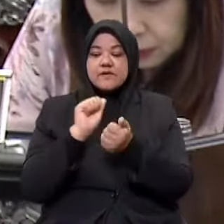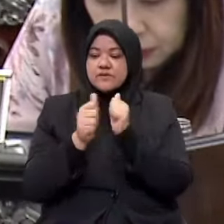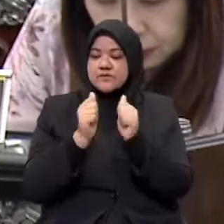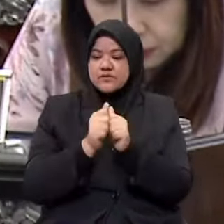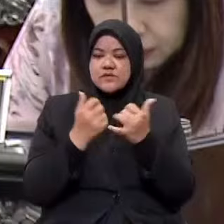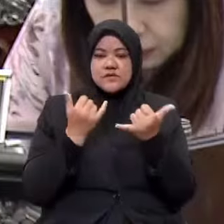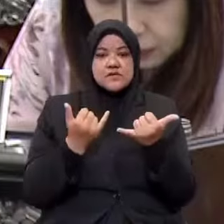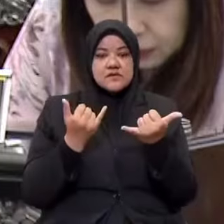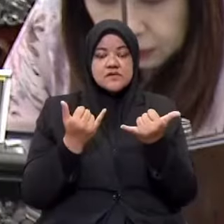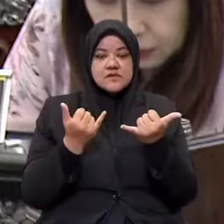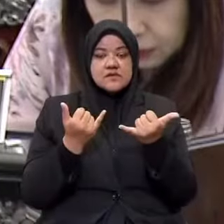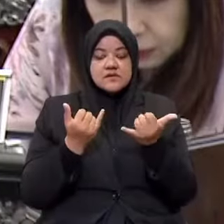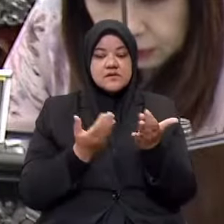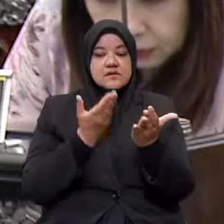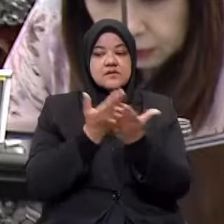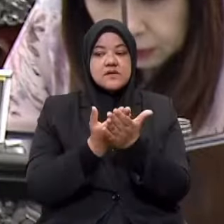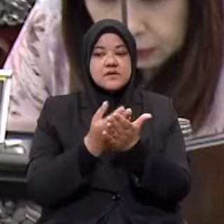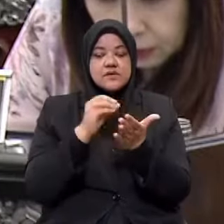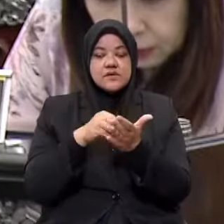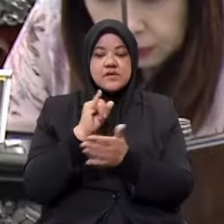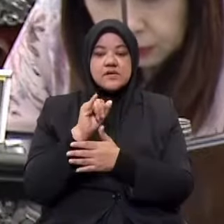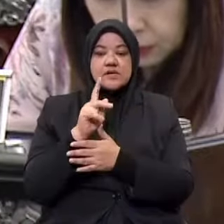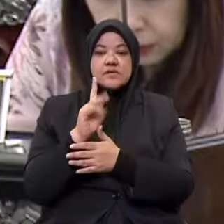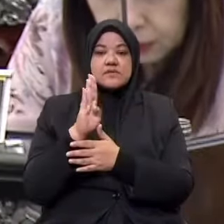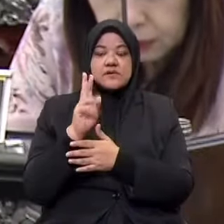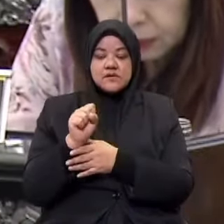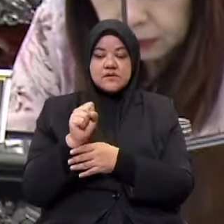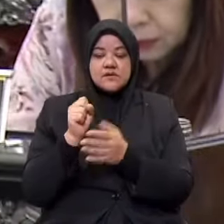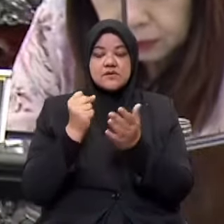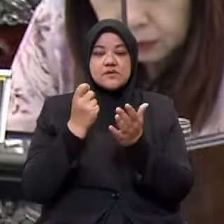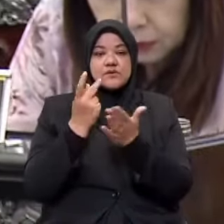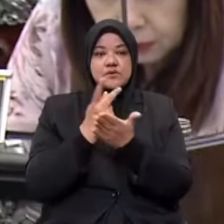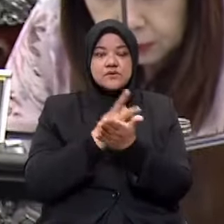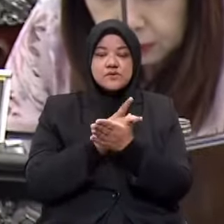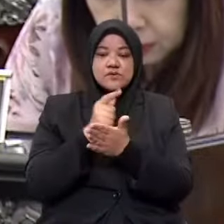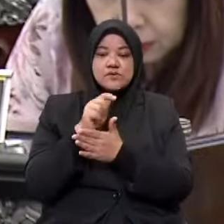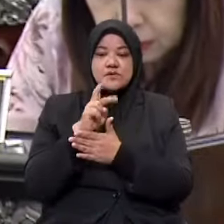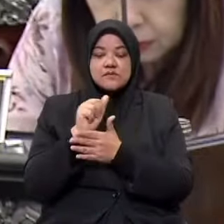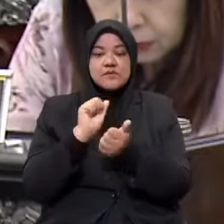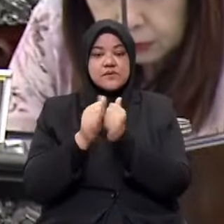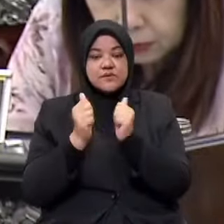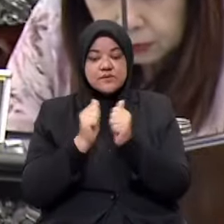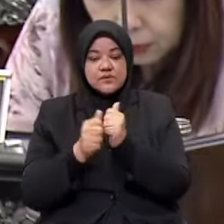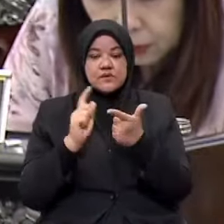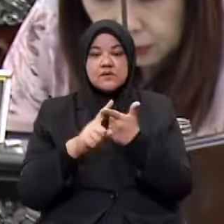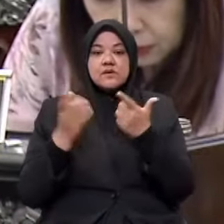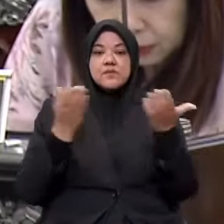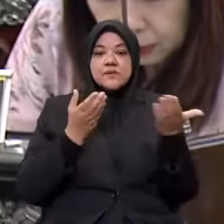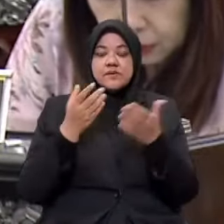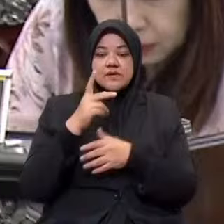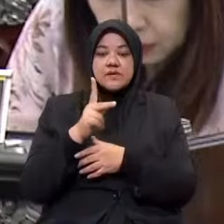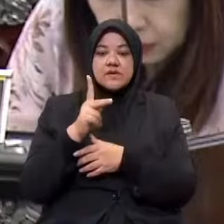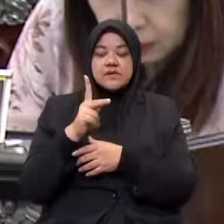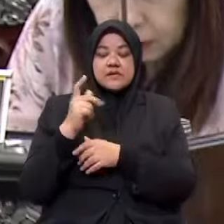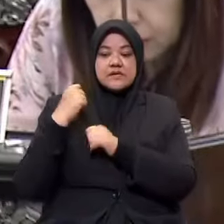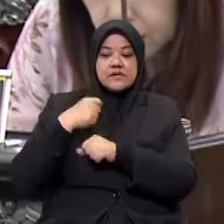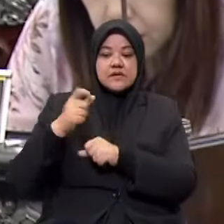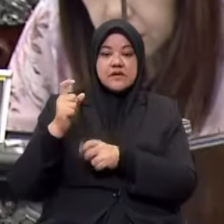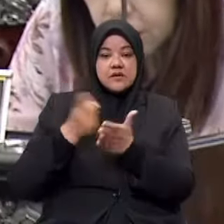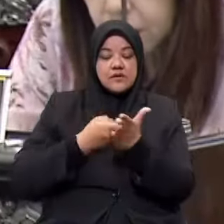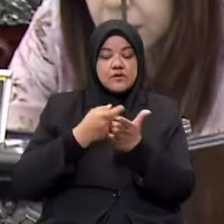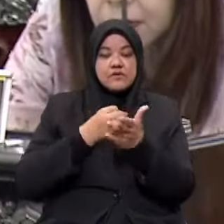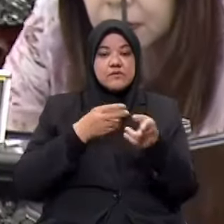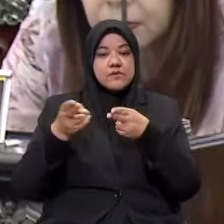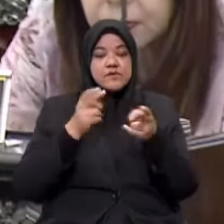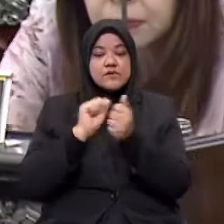ada yang sedang ditawarkan di KBS adalah kursus terapi sukan kursus perkhidmatan KD Golf dan kursus